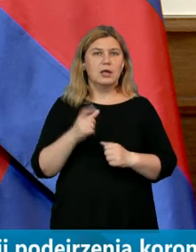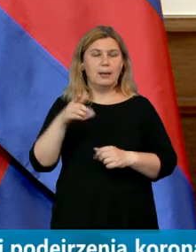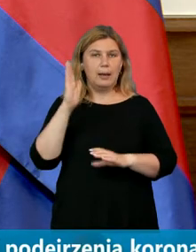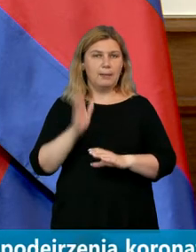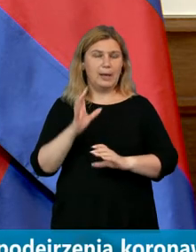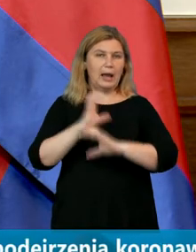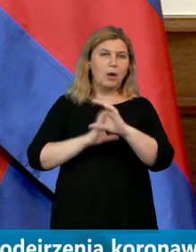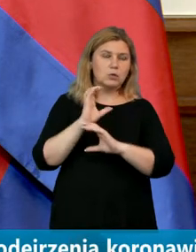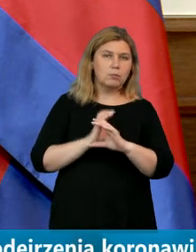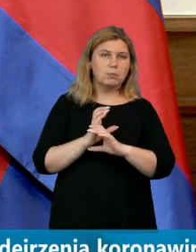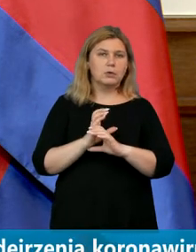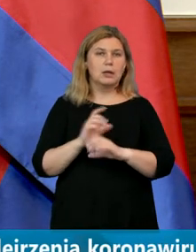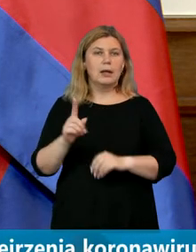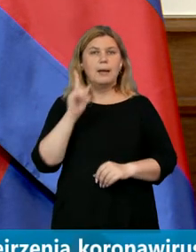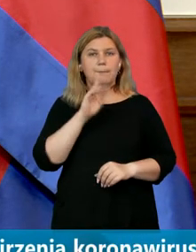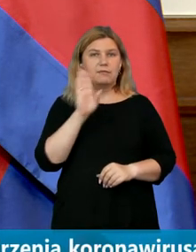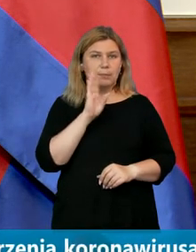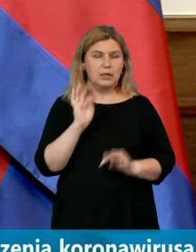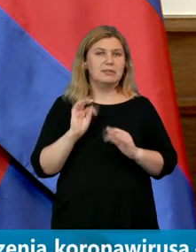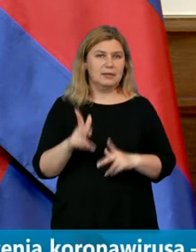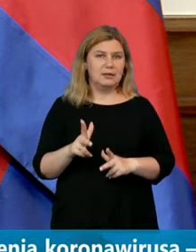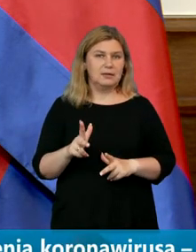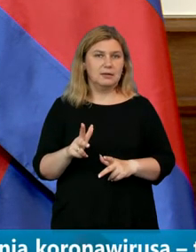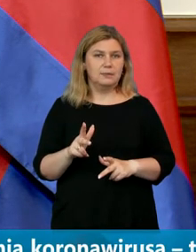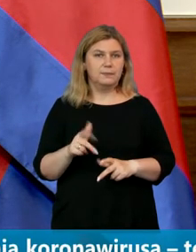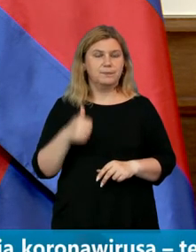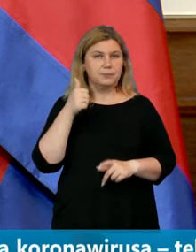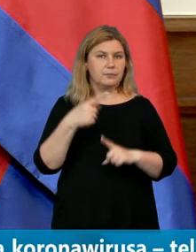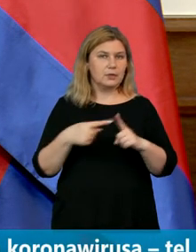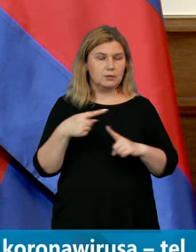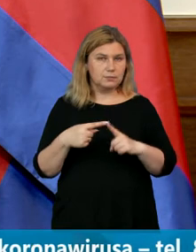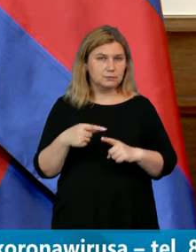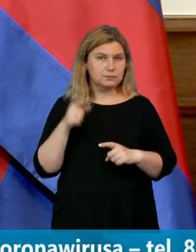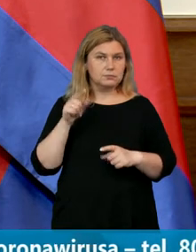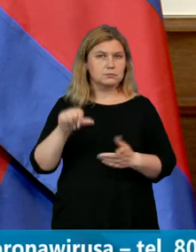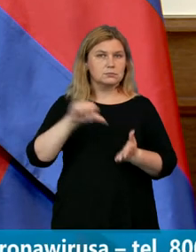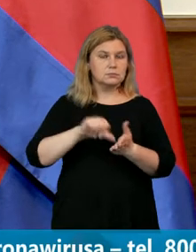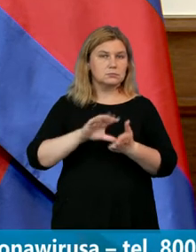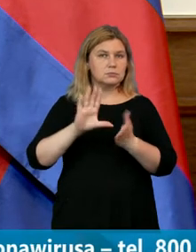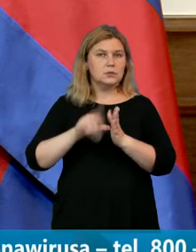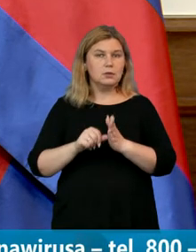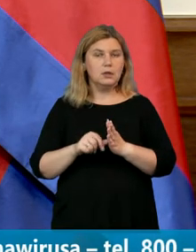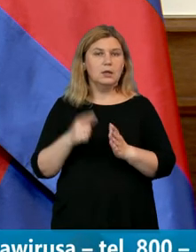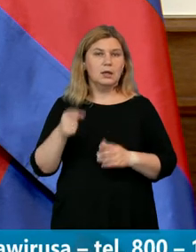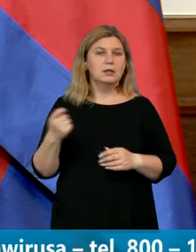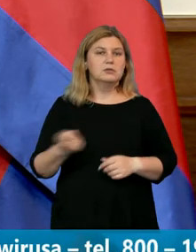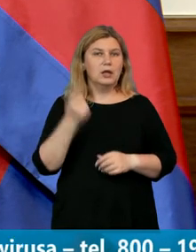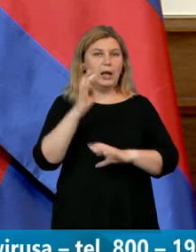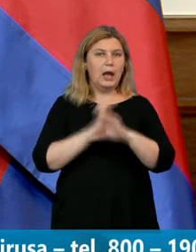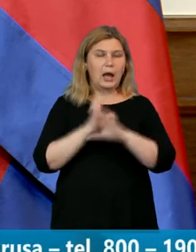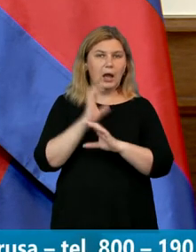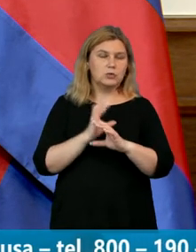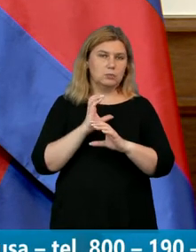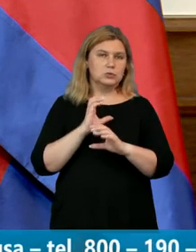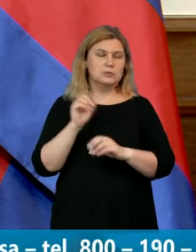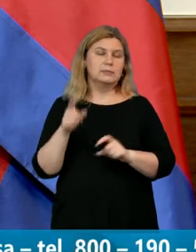miejska? Najprawdopodobniej tak. Jednym z elementów tej śródmiejskości jest również funkcjonowanie autobusów komunikacji